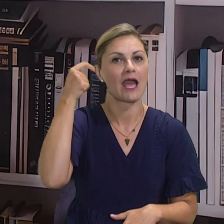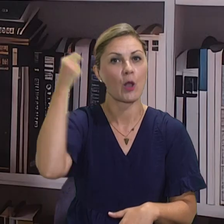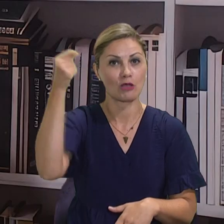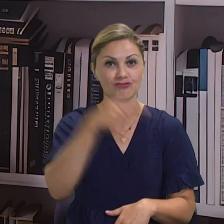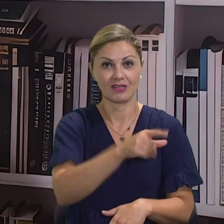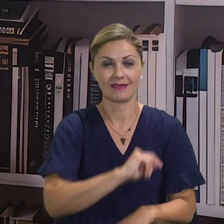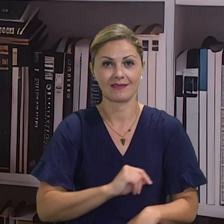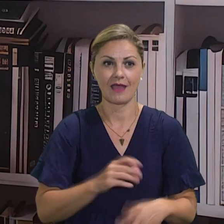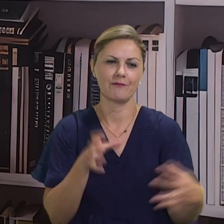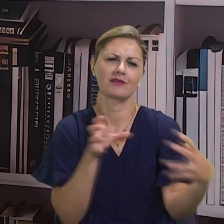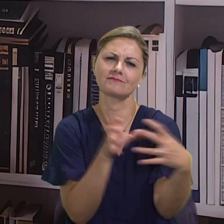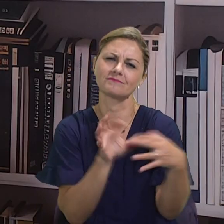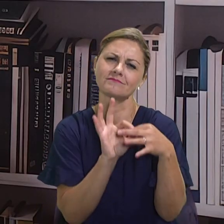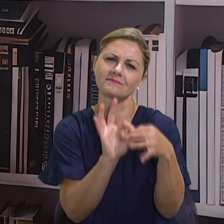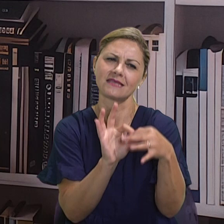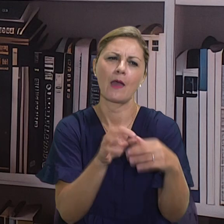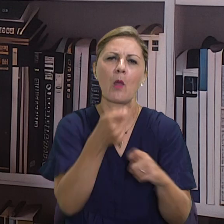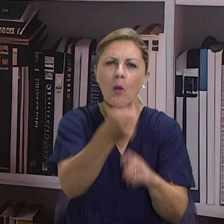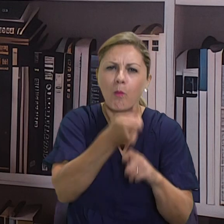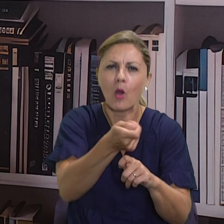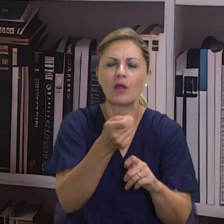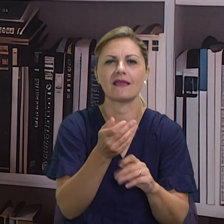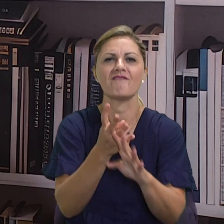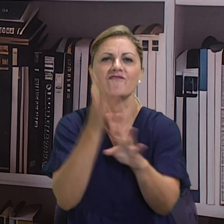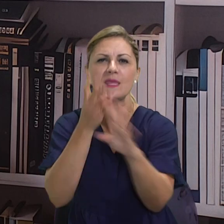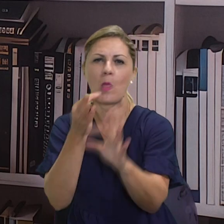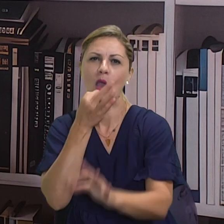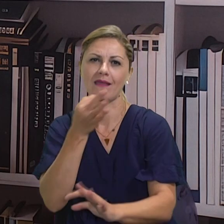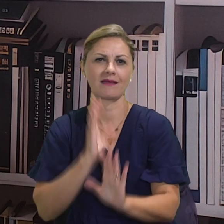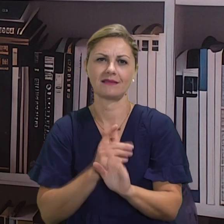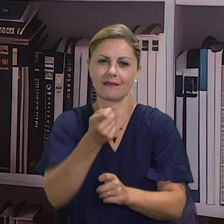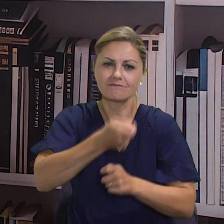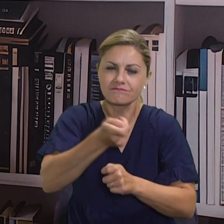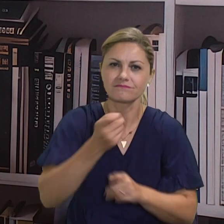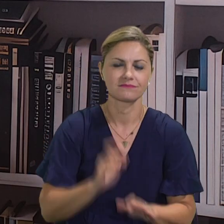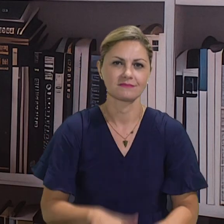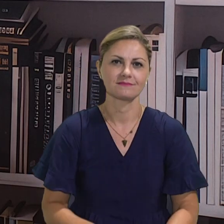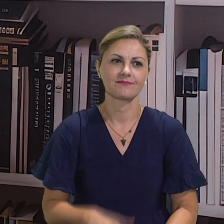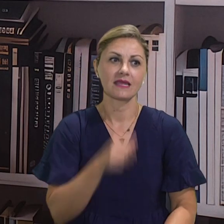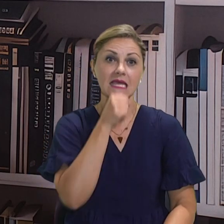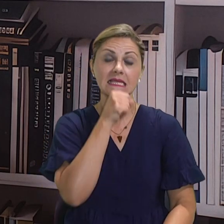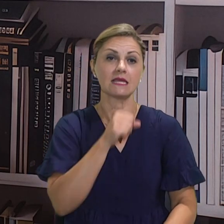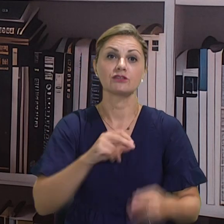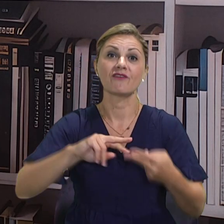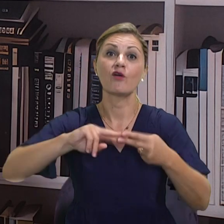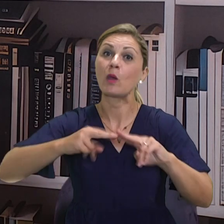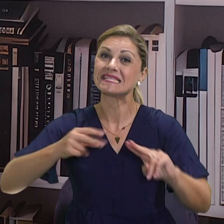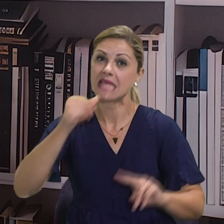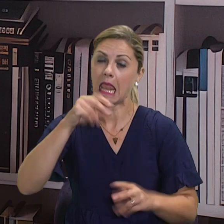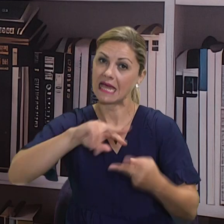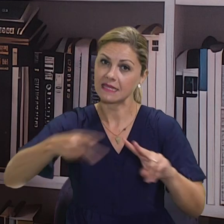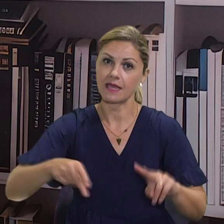bio rođendan, onda, a kako sam s njima stalno bio po poljima i tako dalje, i u stvari Dida je bio